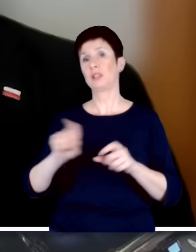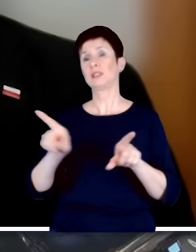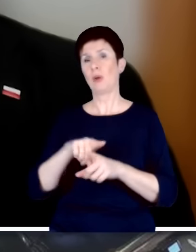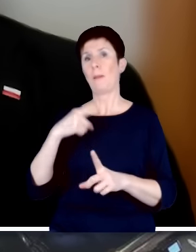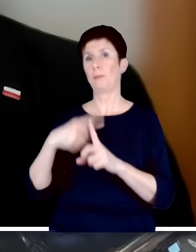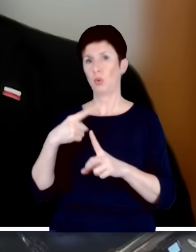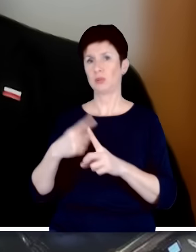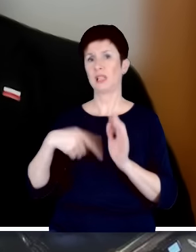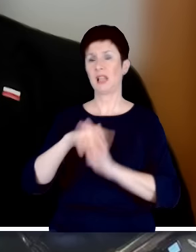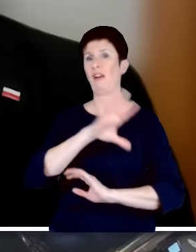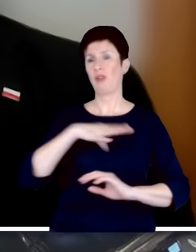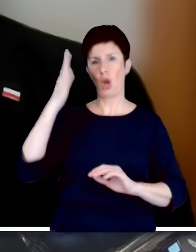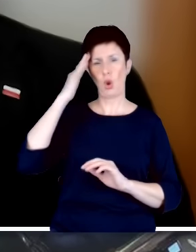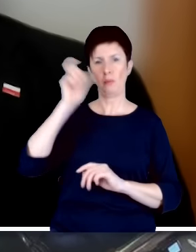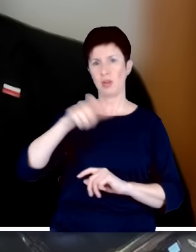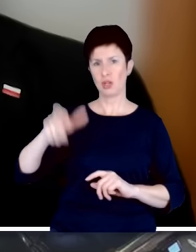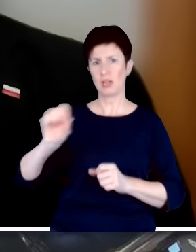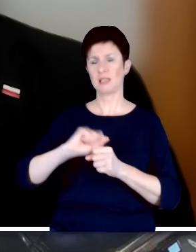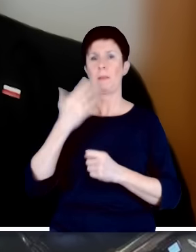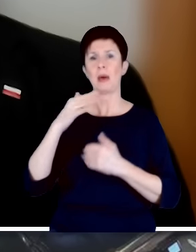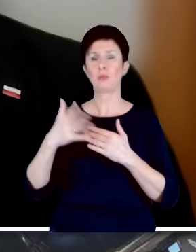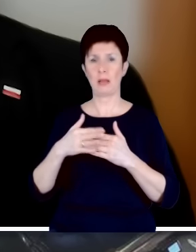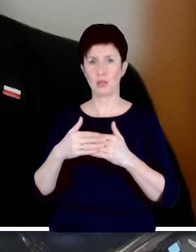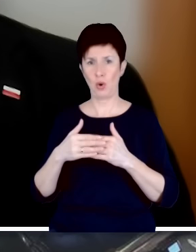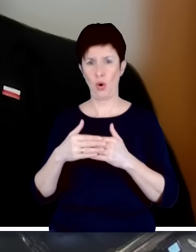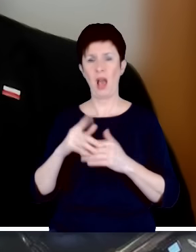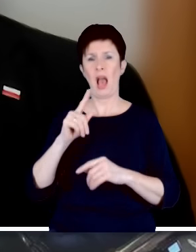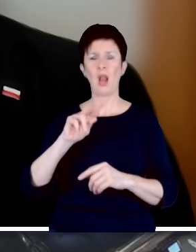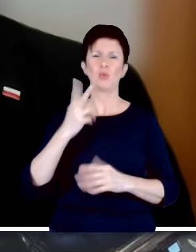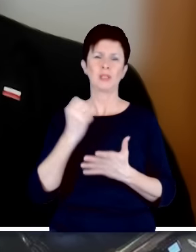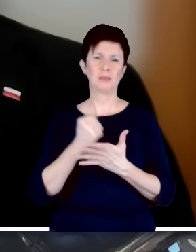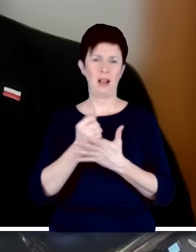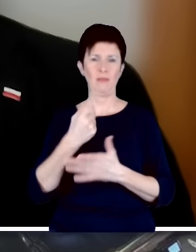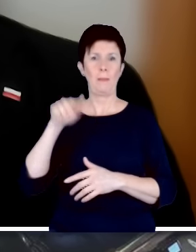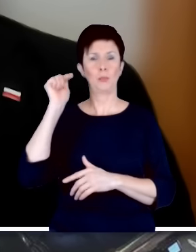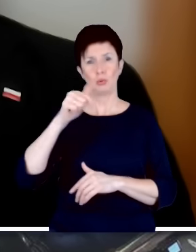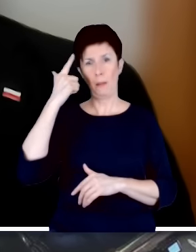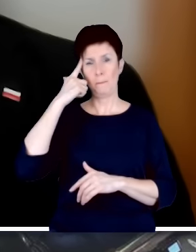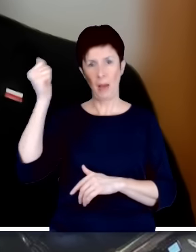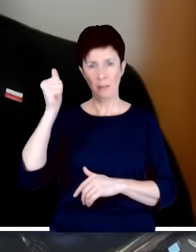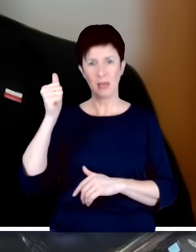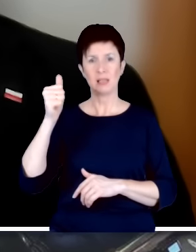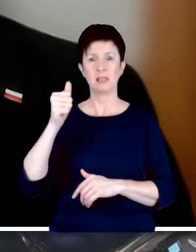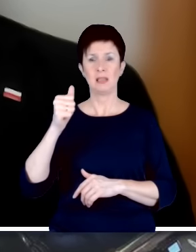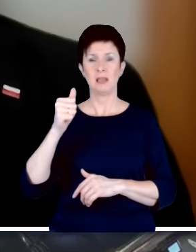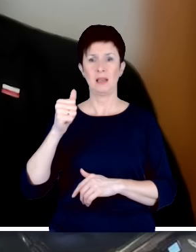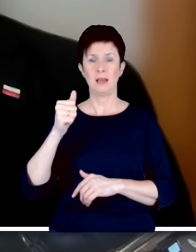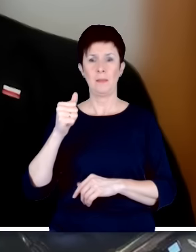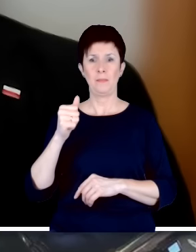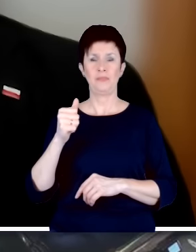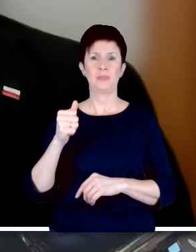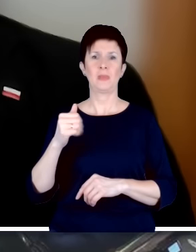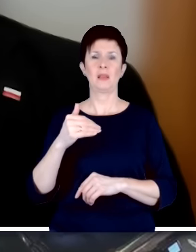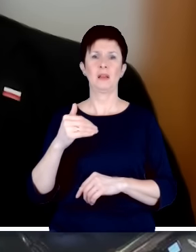mieszkańców Warszawy bardzo blisko. Choć z drugiej strony trzeba pamiętać, że samolotem Polak lata raz do roku,